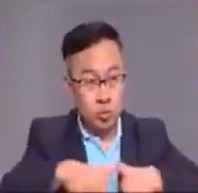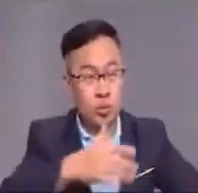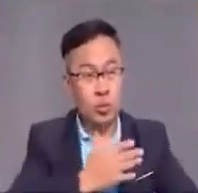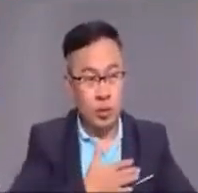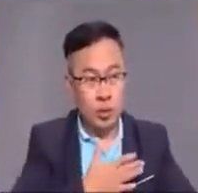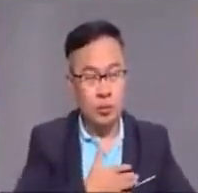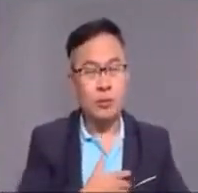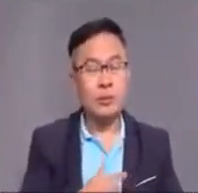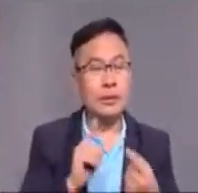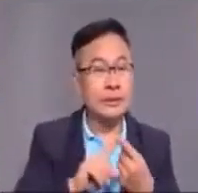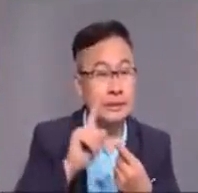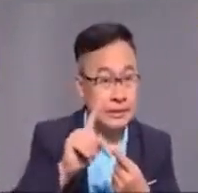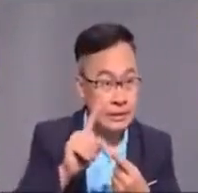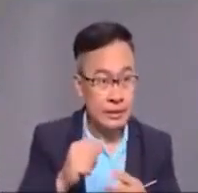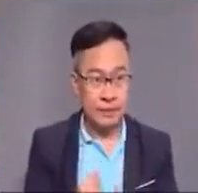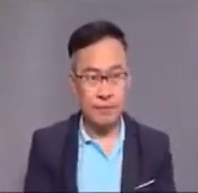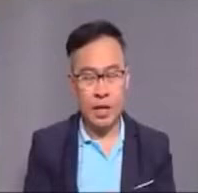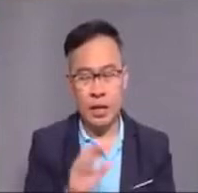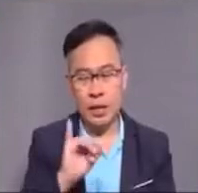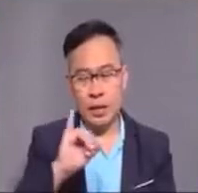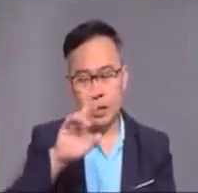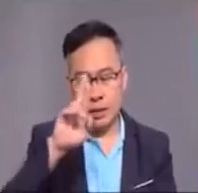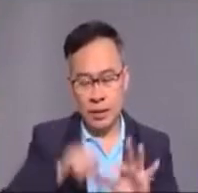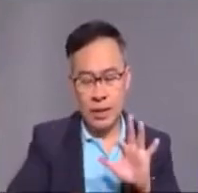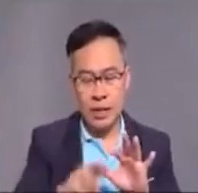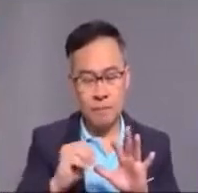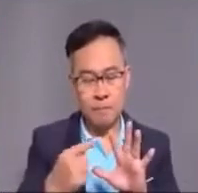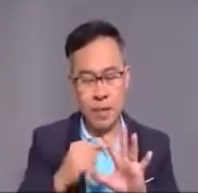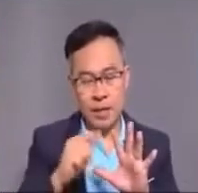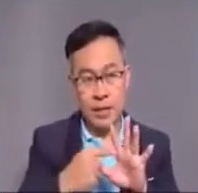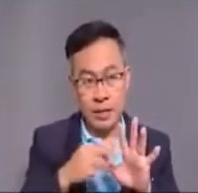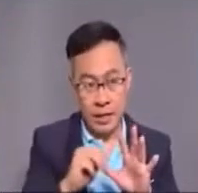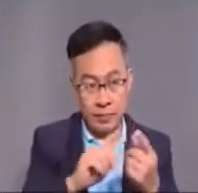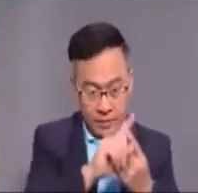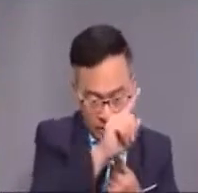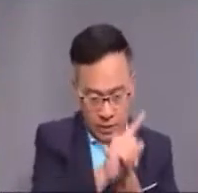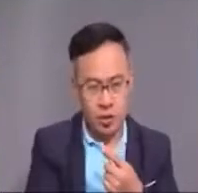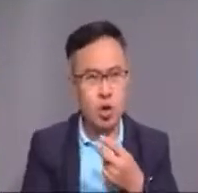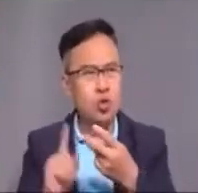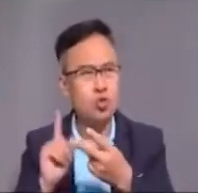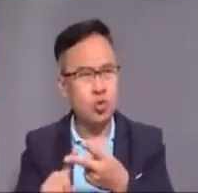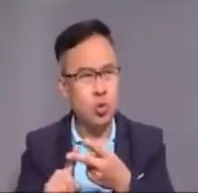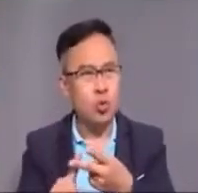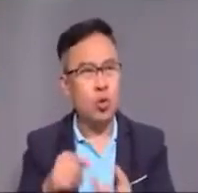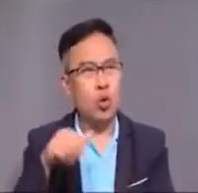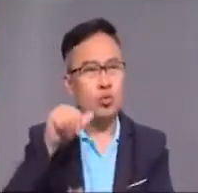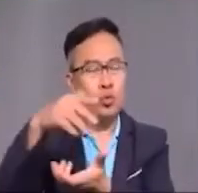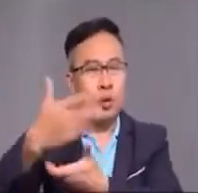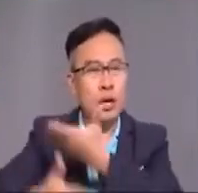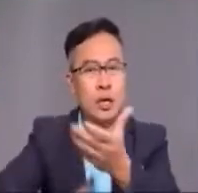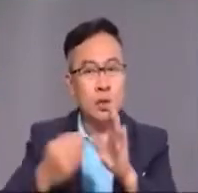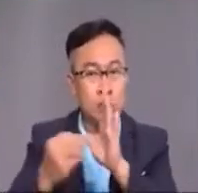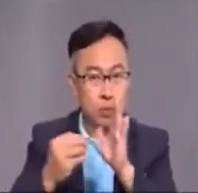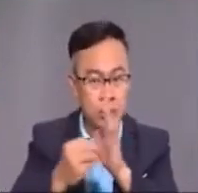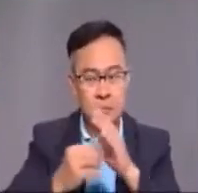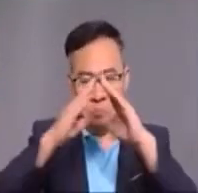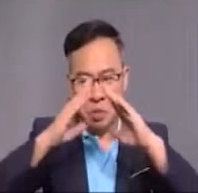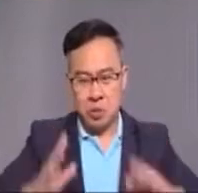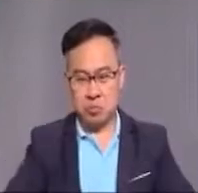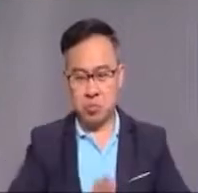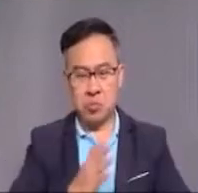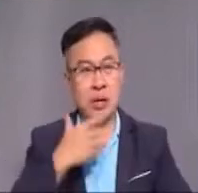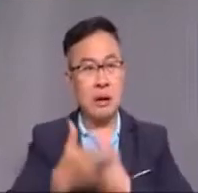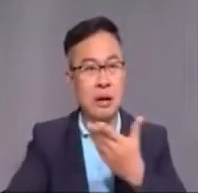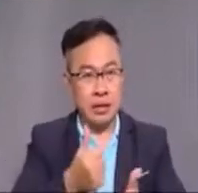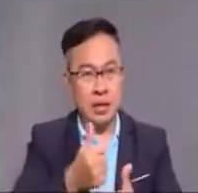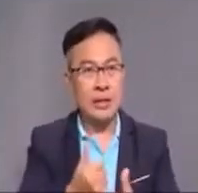แบรนด์หนึ่งก็คือเป็นของชุมชนไร่มะขามนะครับกับอีกแบรนด์หนึ่งคืออันนี้จะส่งเข้ากรุงเทพหรือขึ้นร้านใหญ่ๆหน่อย